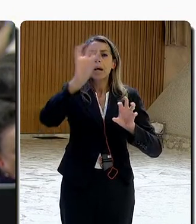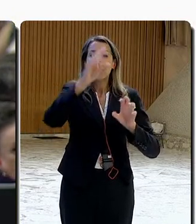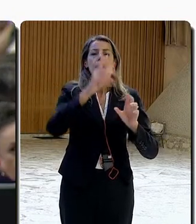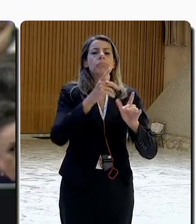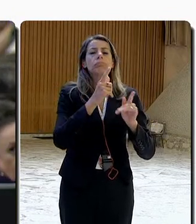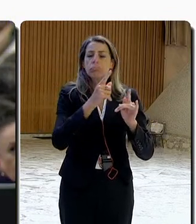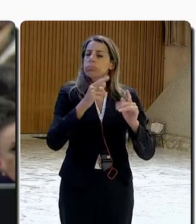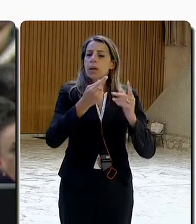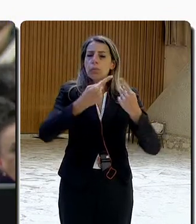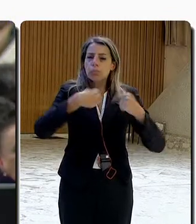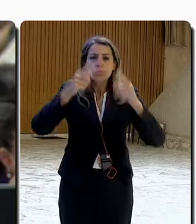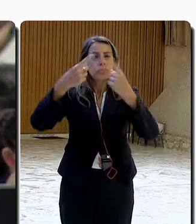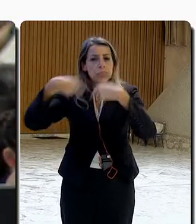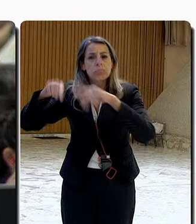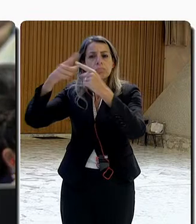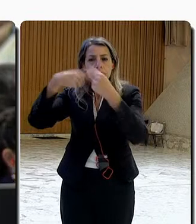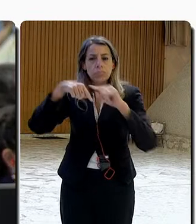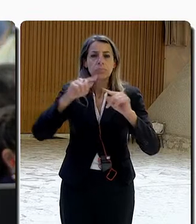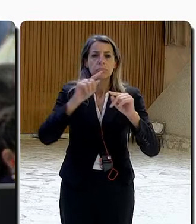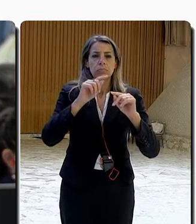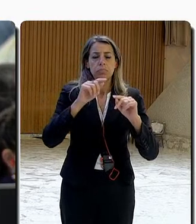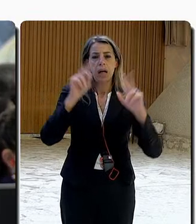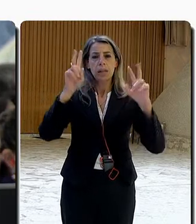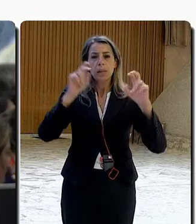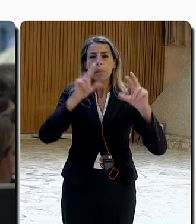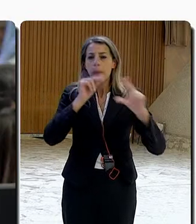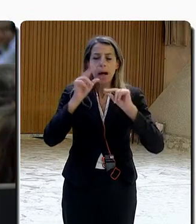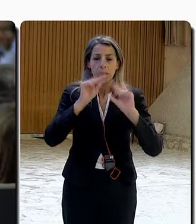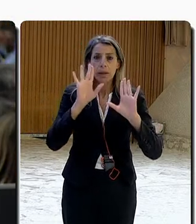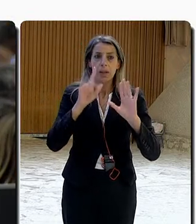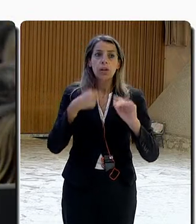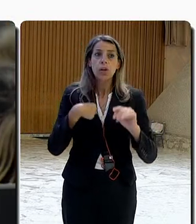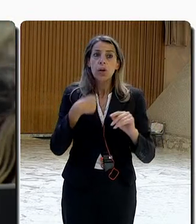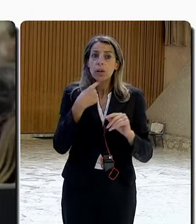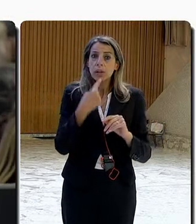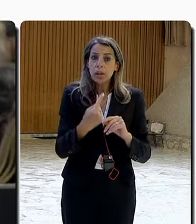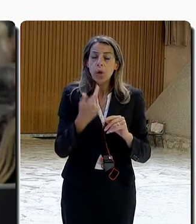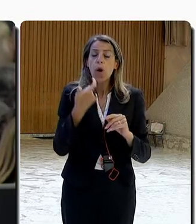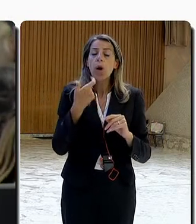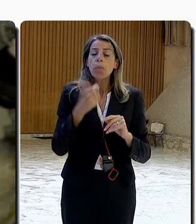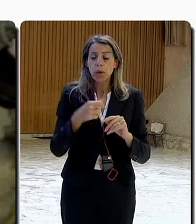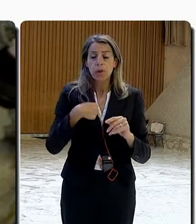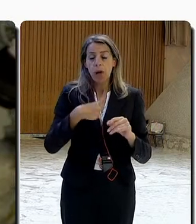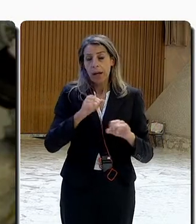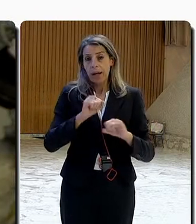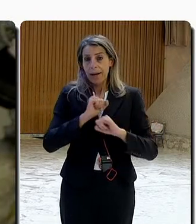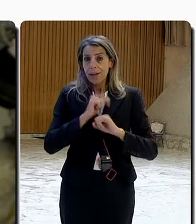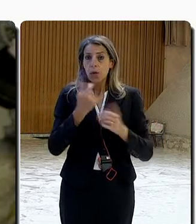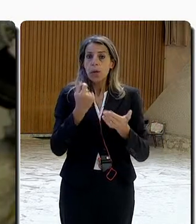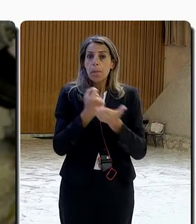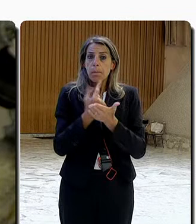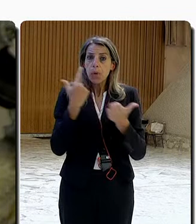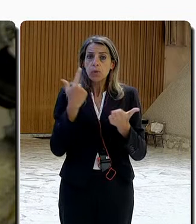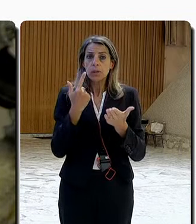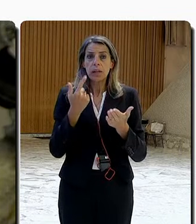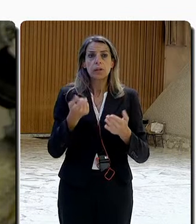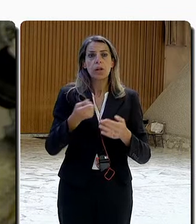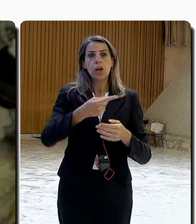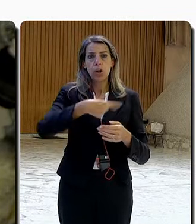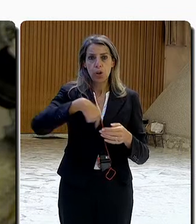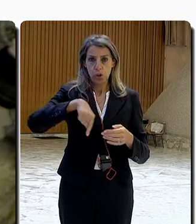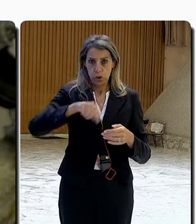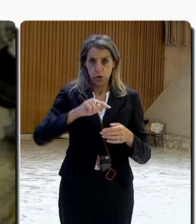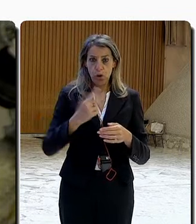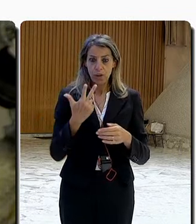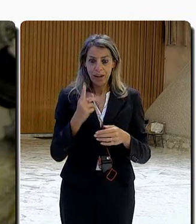Vi dico questo perché credo sia importante che viviamo questi